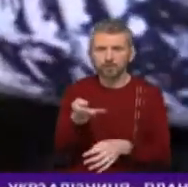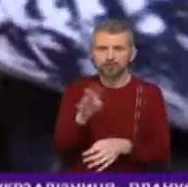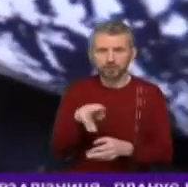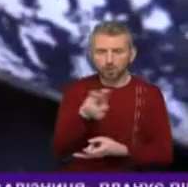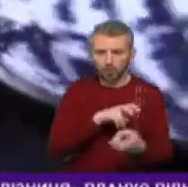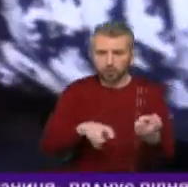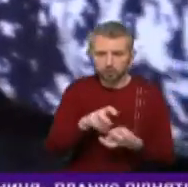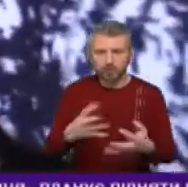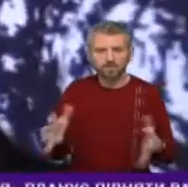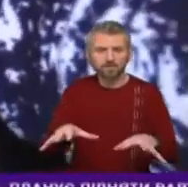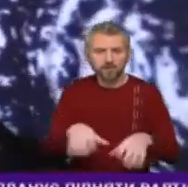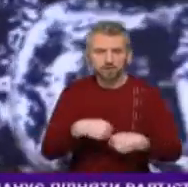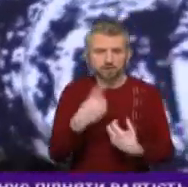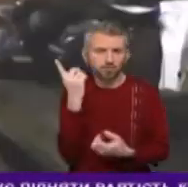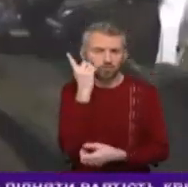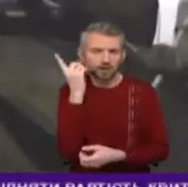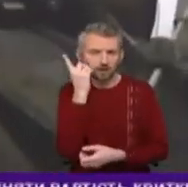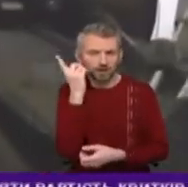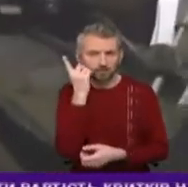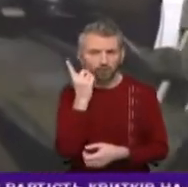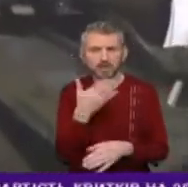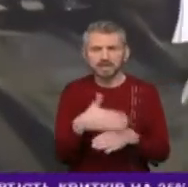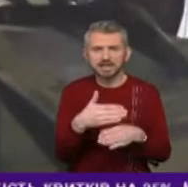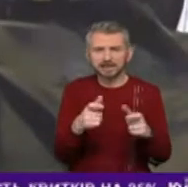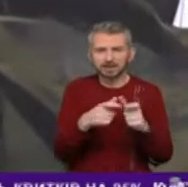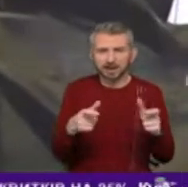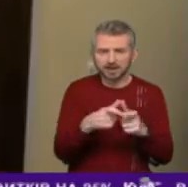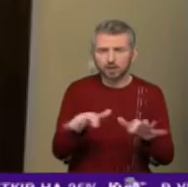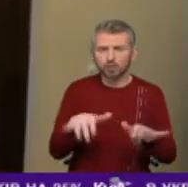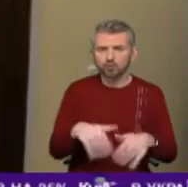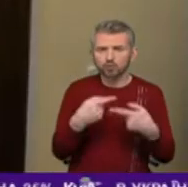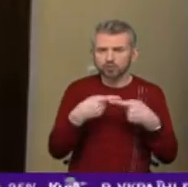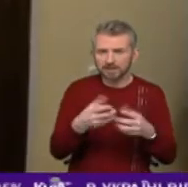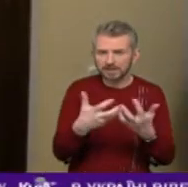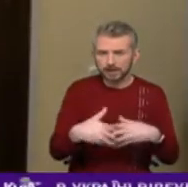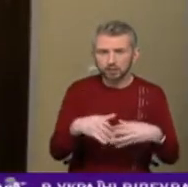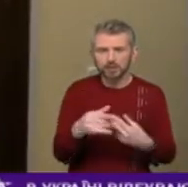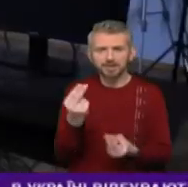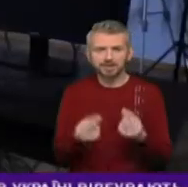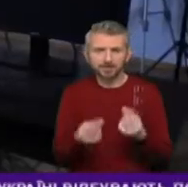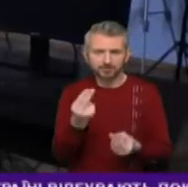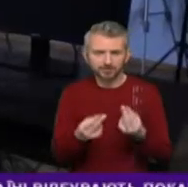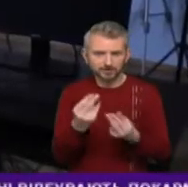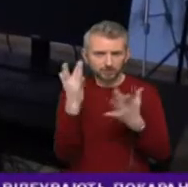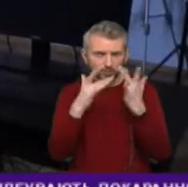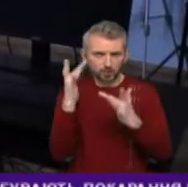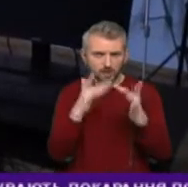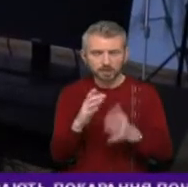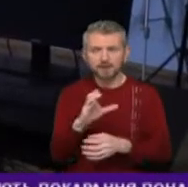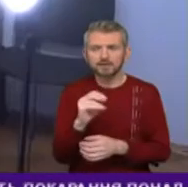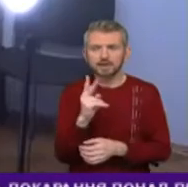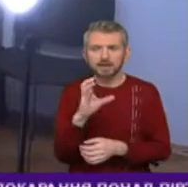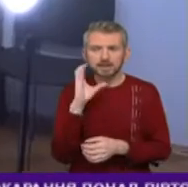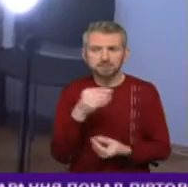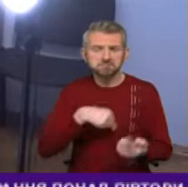обшуки, вилучили мобільні телефони, кредитні картки, комп'ютерну техніку та іграшки інтимного характеру. Секс-бізнес